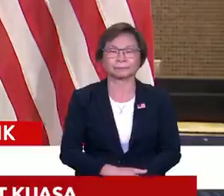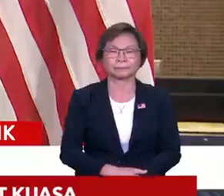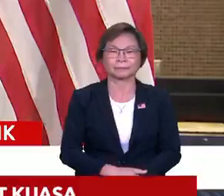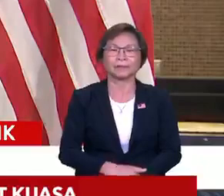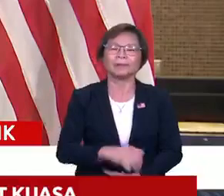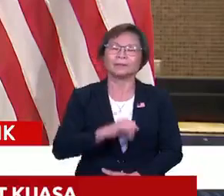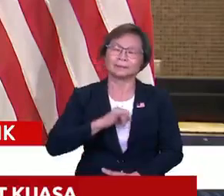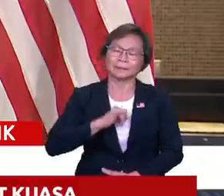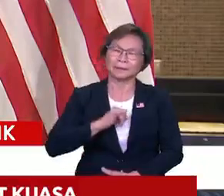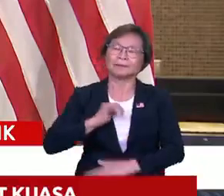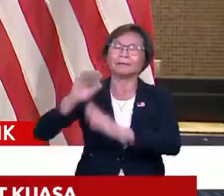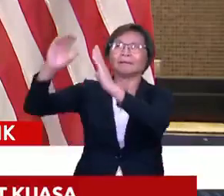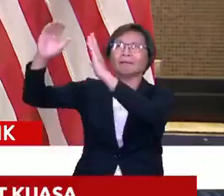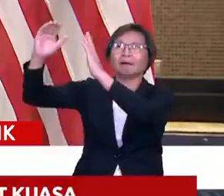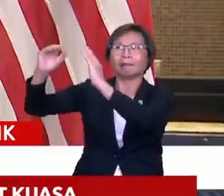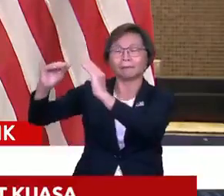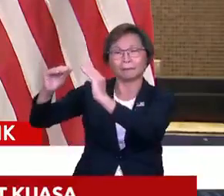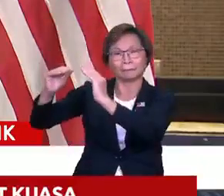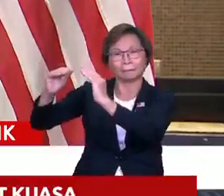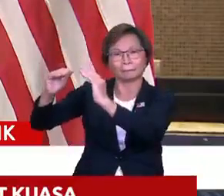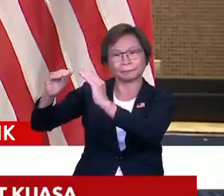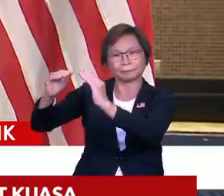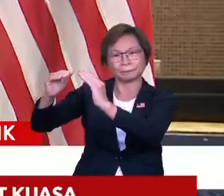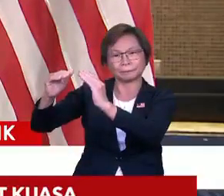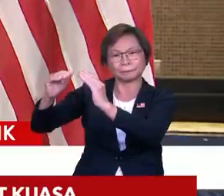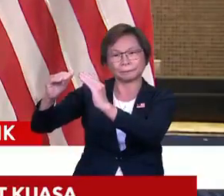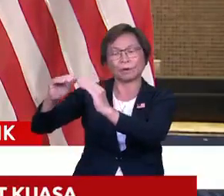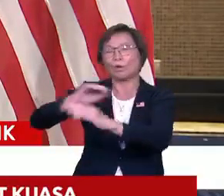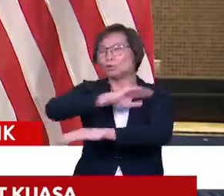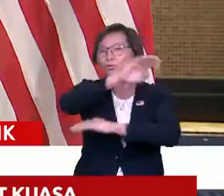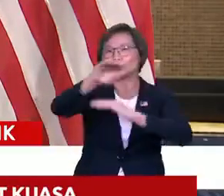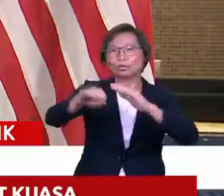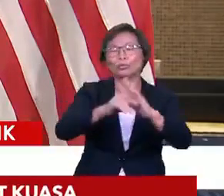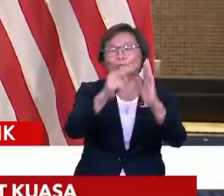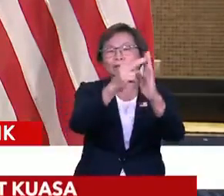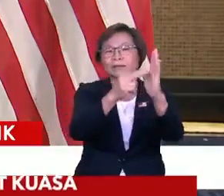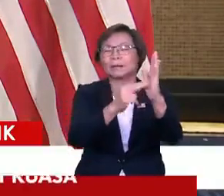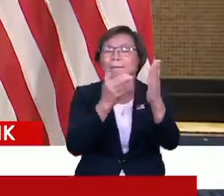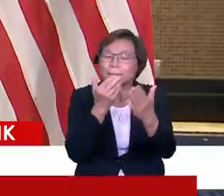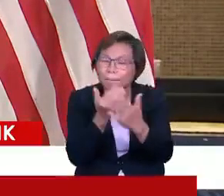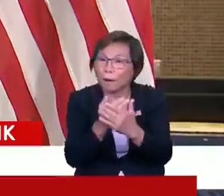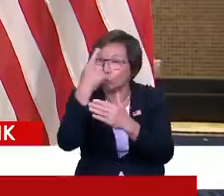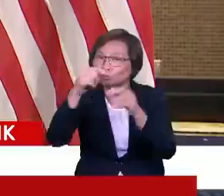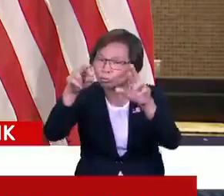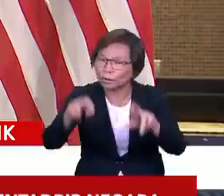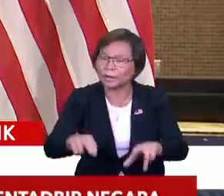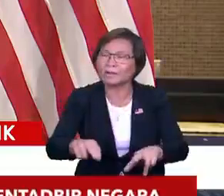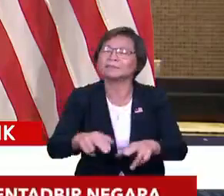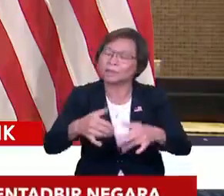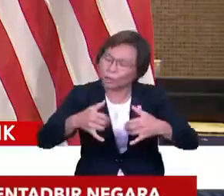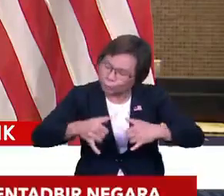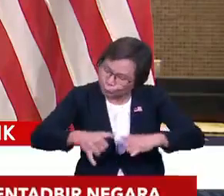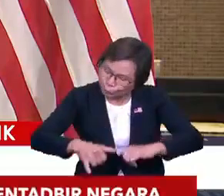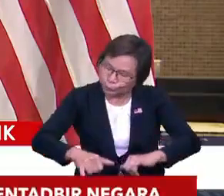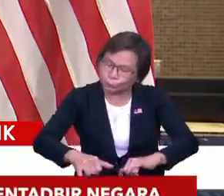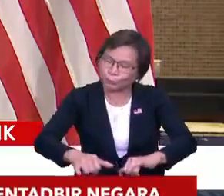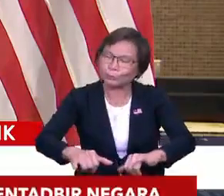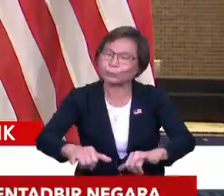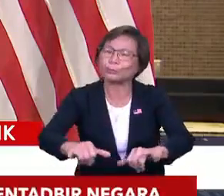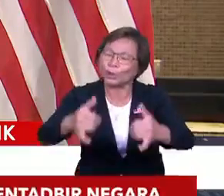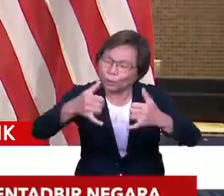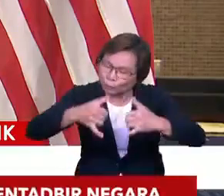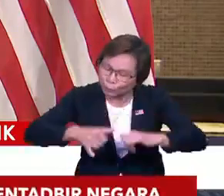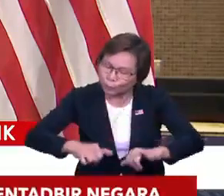saya berharap mp3lio.com baik untuk rakyat dapat diteruskan pada